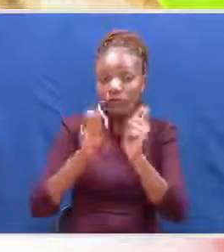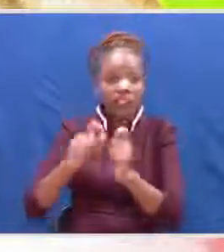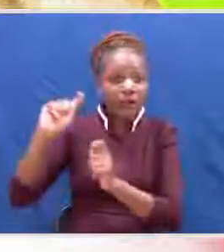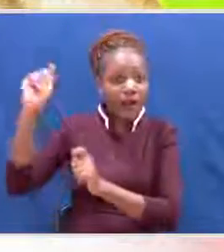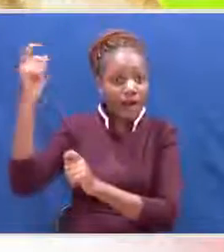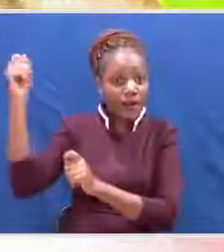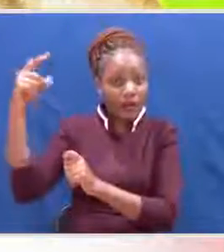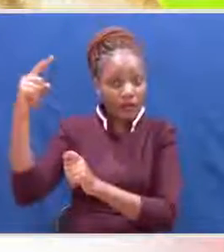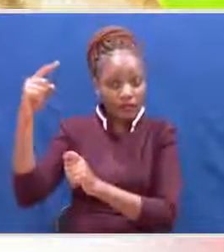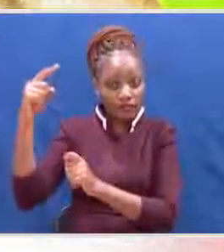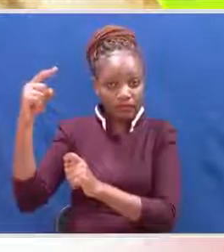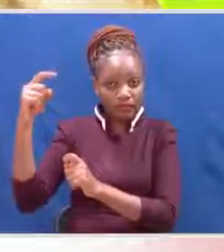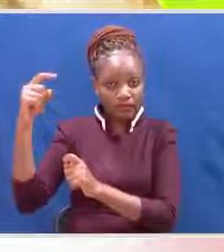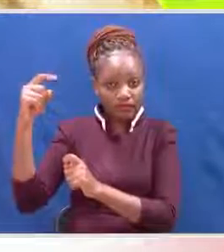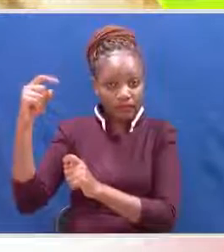ya Kenya.